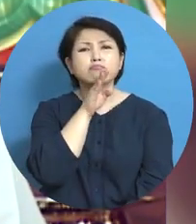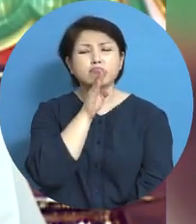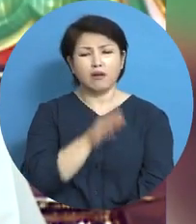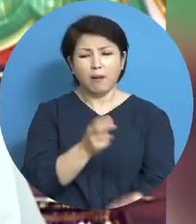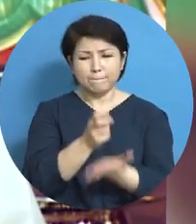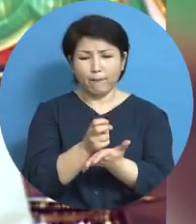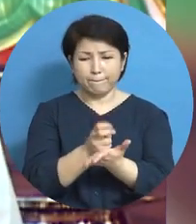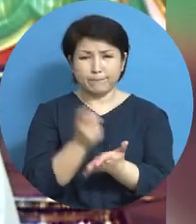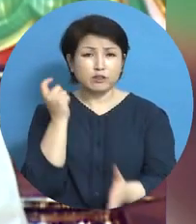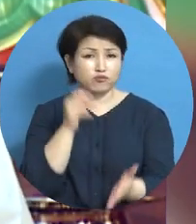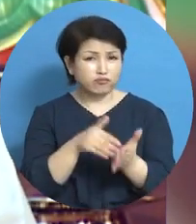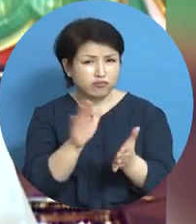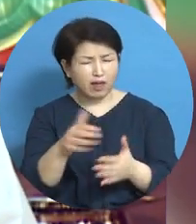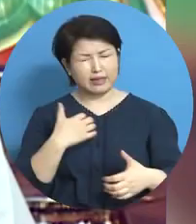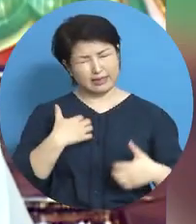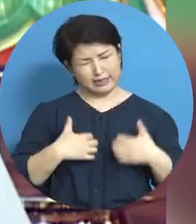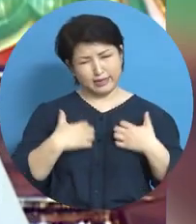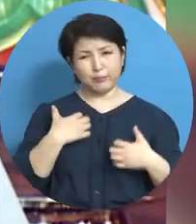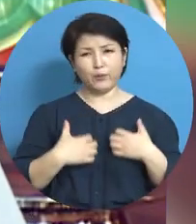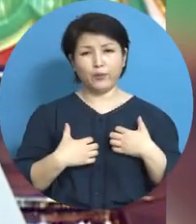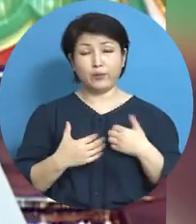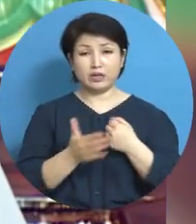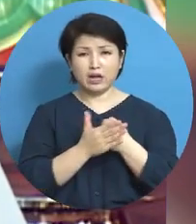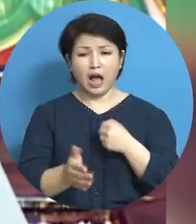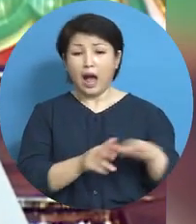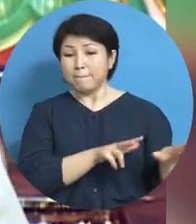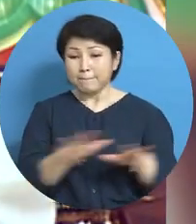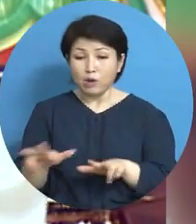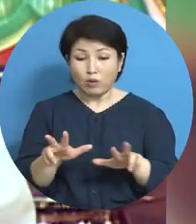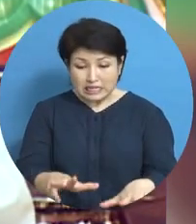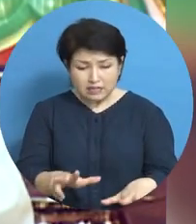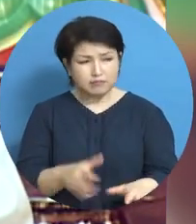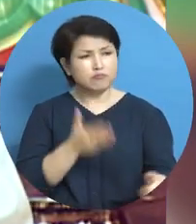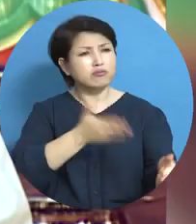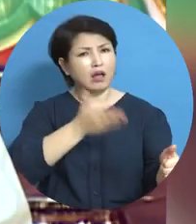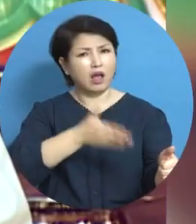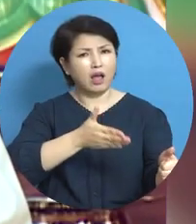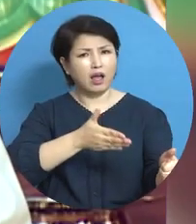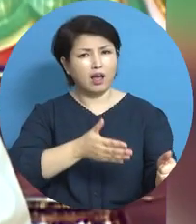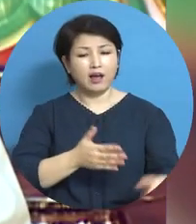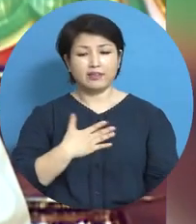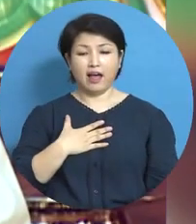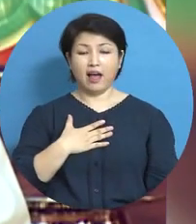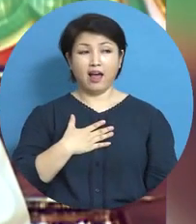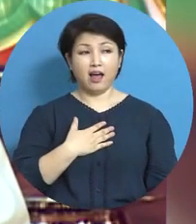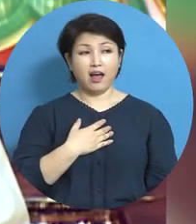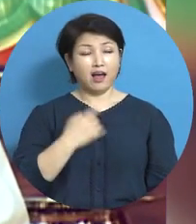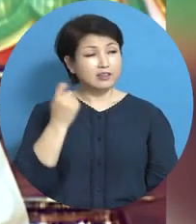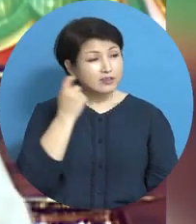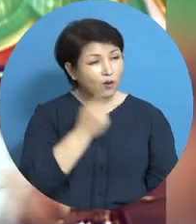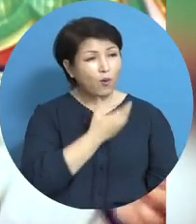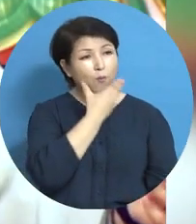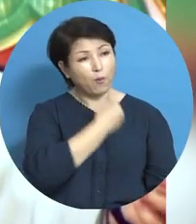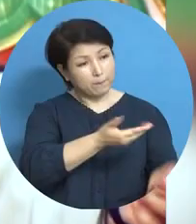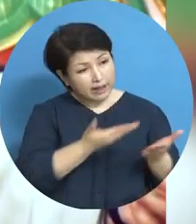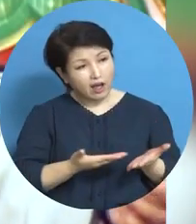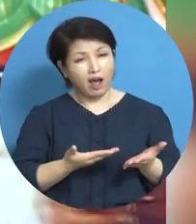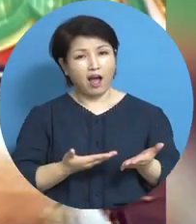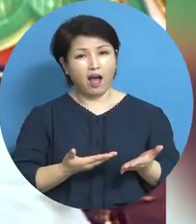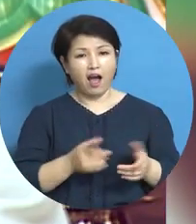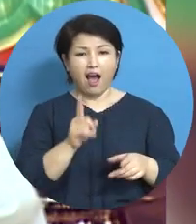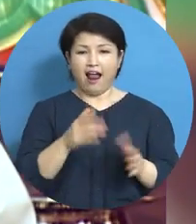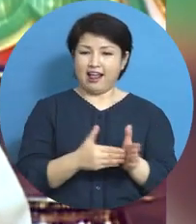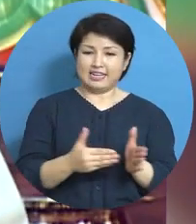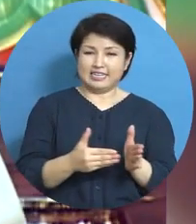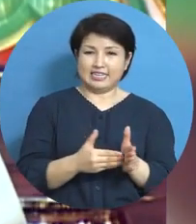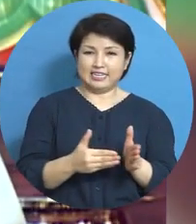기쁘니까 그래서 청을 하고 자기가 기뻤으면 됐잖아요. 복을 빌면 자기가 복 받으면 됐지. 쟤도 복